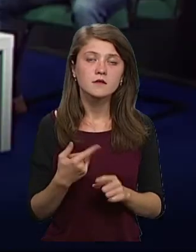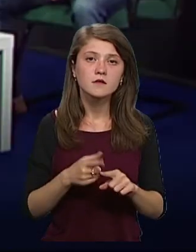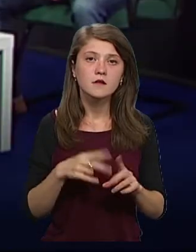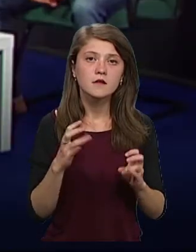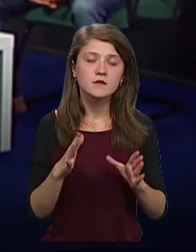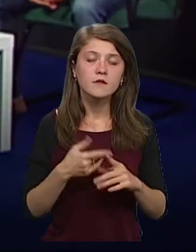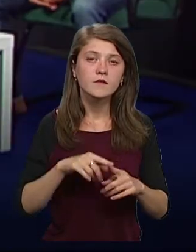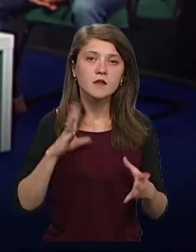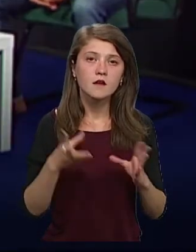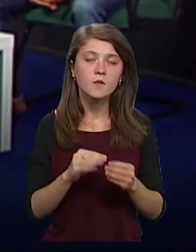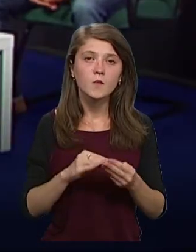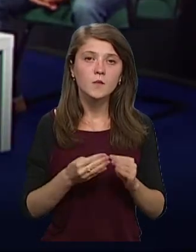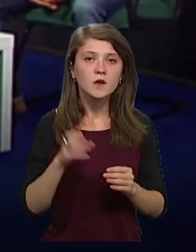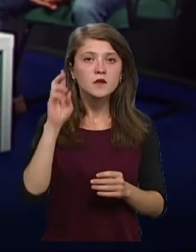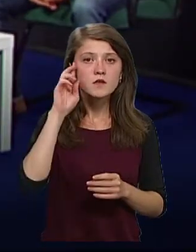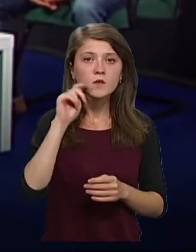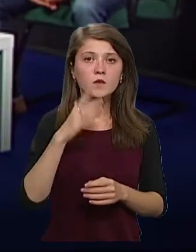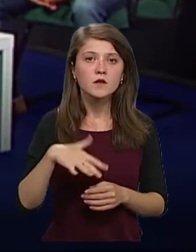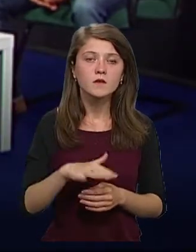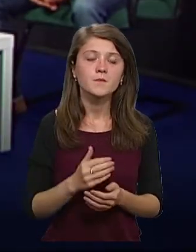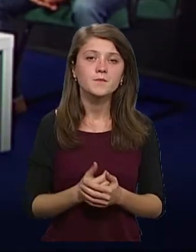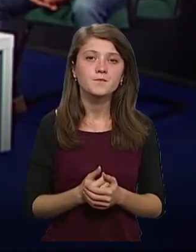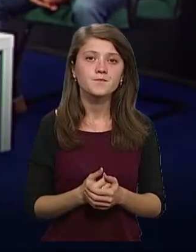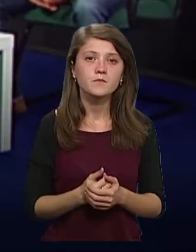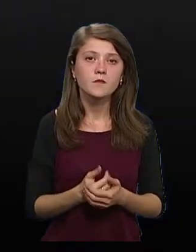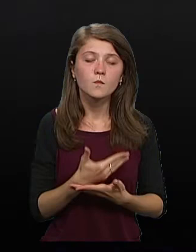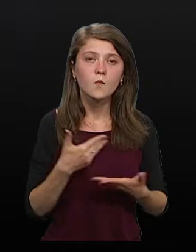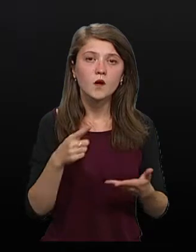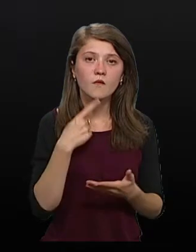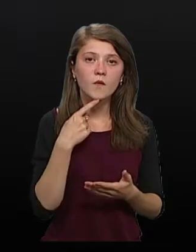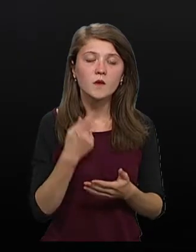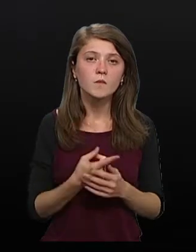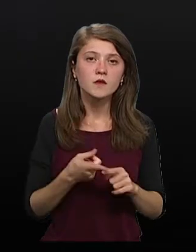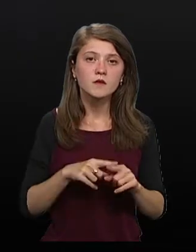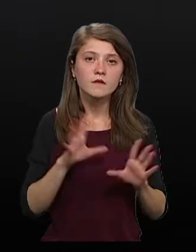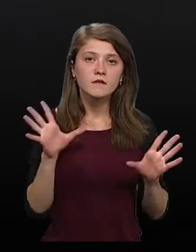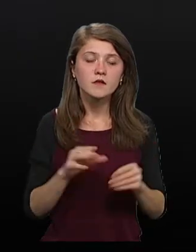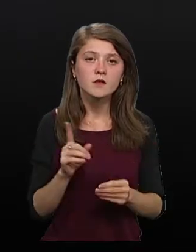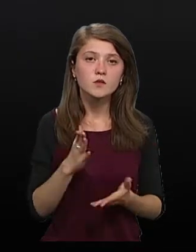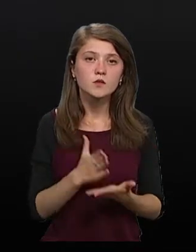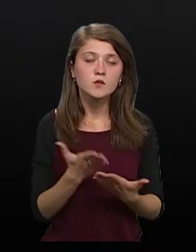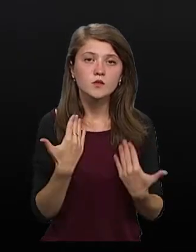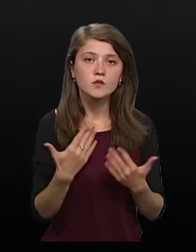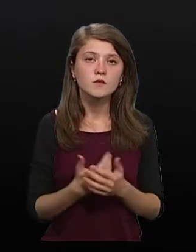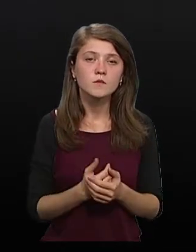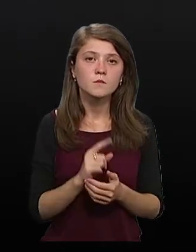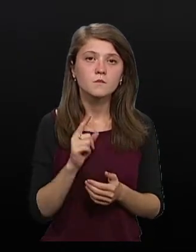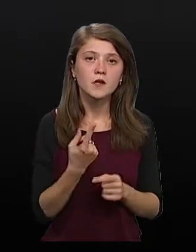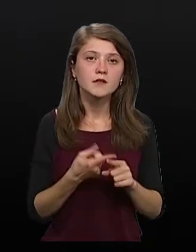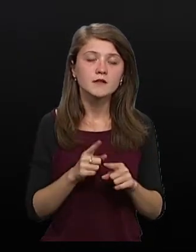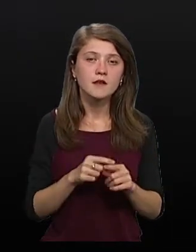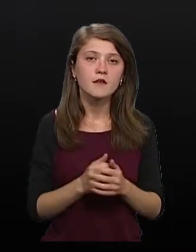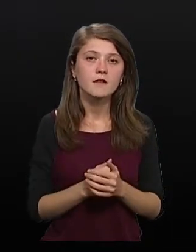це загальна проблема держави України. Ось така є проблема. Ну, що ми говоримо, окей, це все, що стосується от цього першої цієї хвилі,